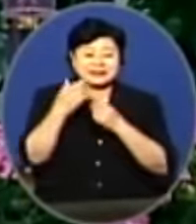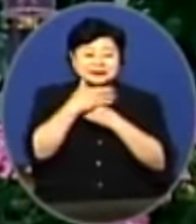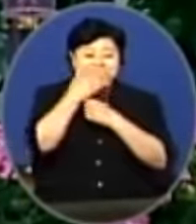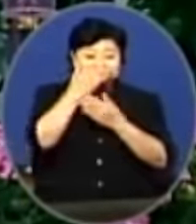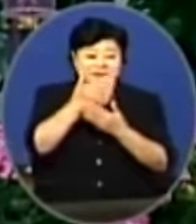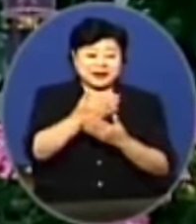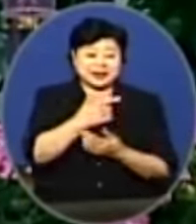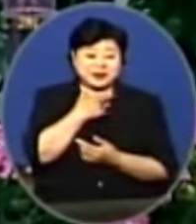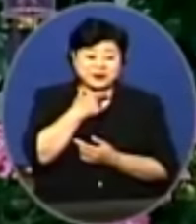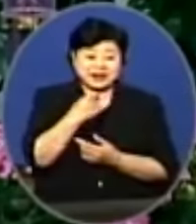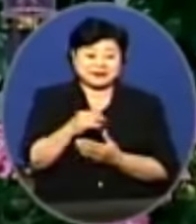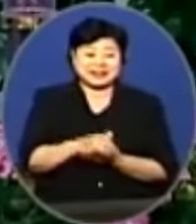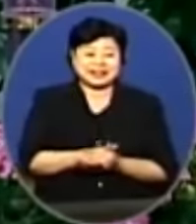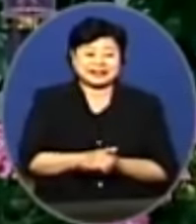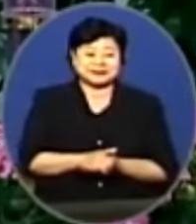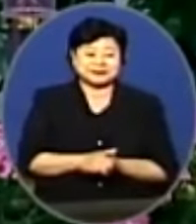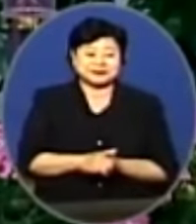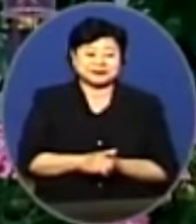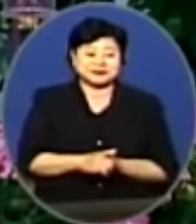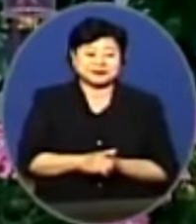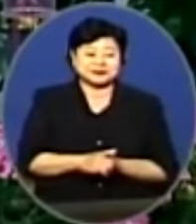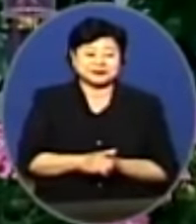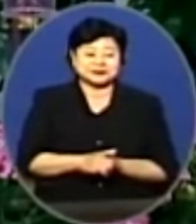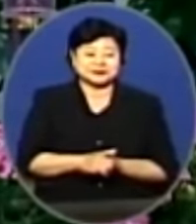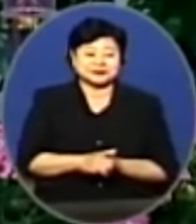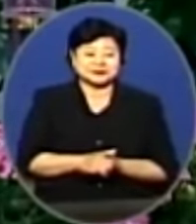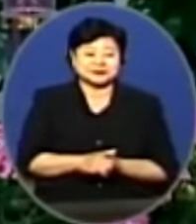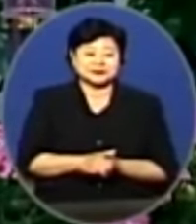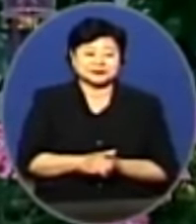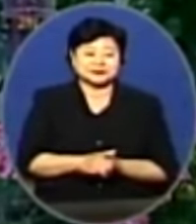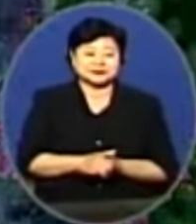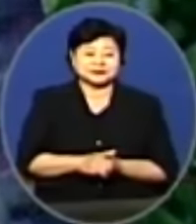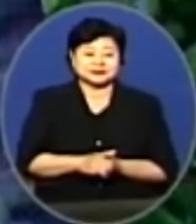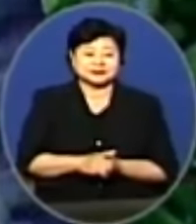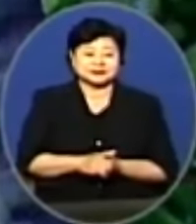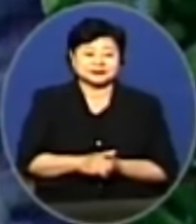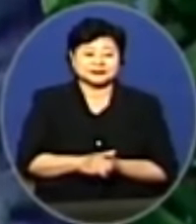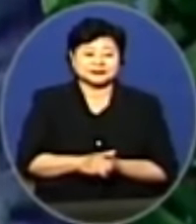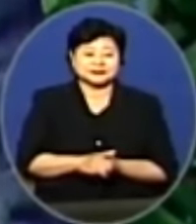말씀을 나누겠습니다. 저는